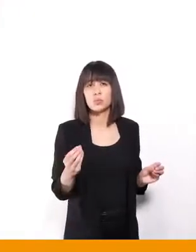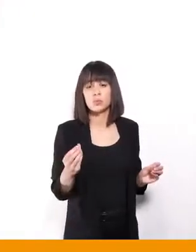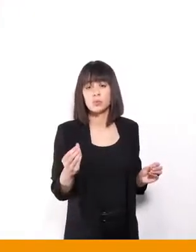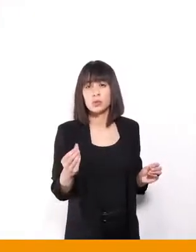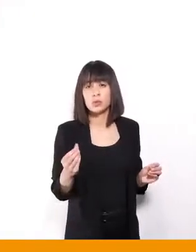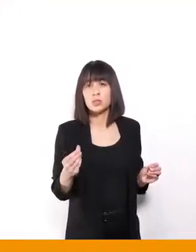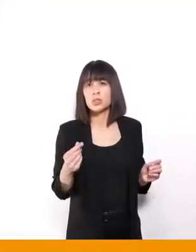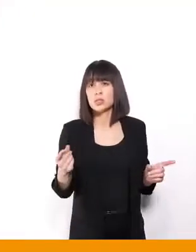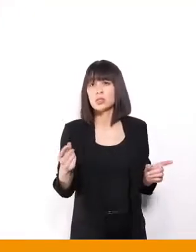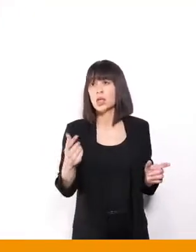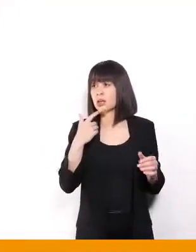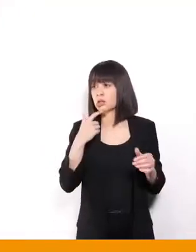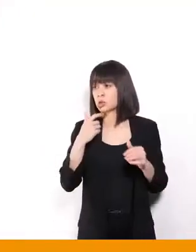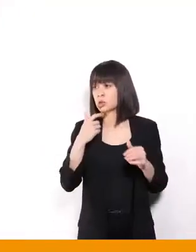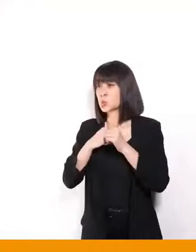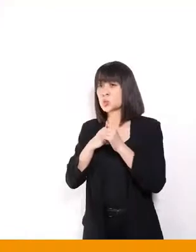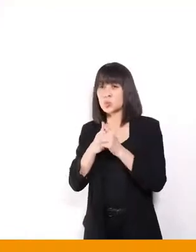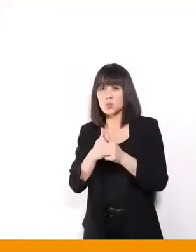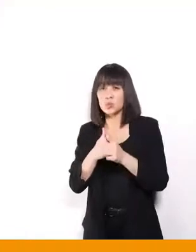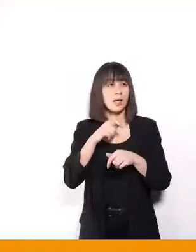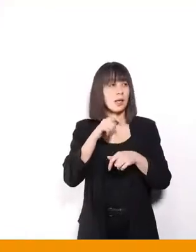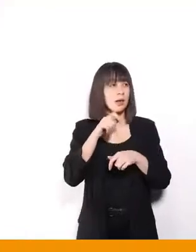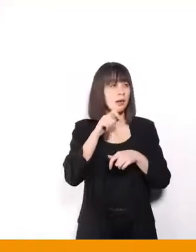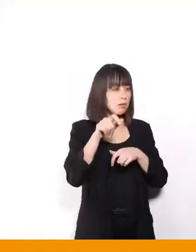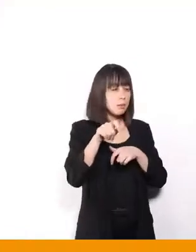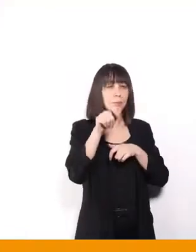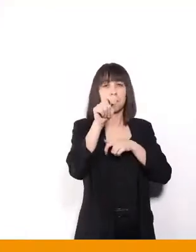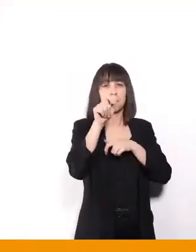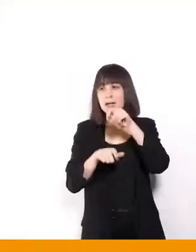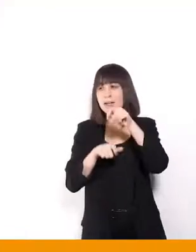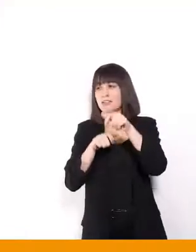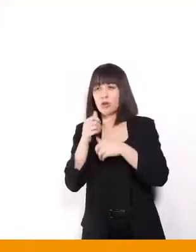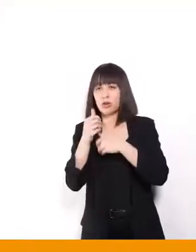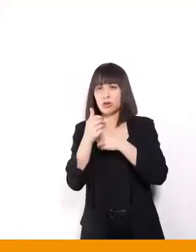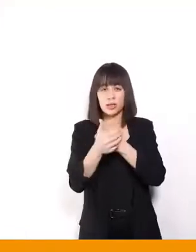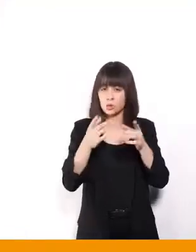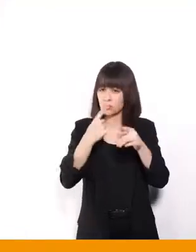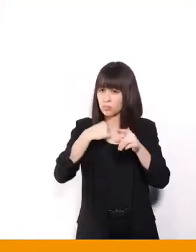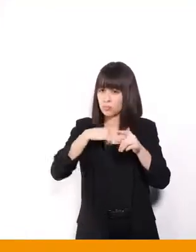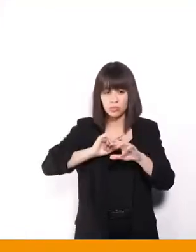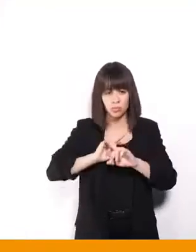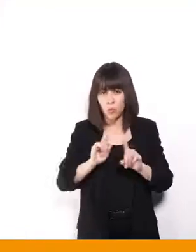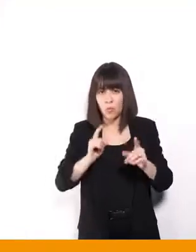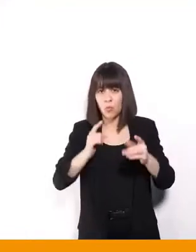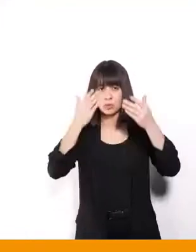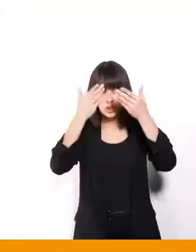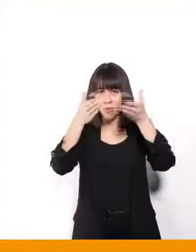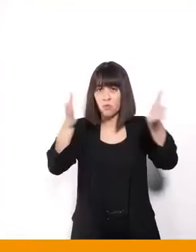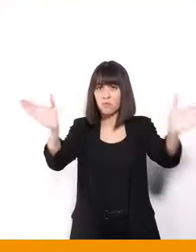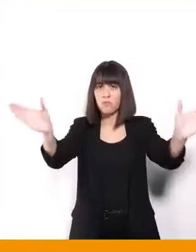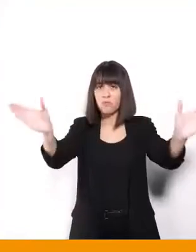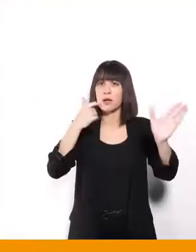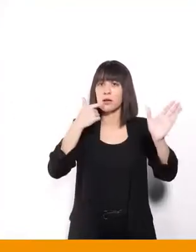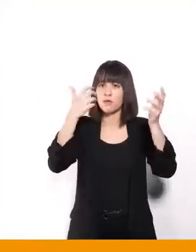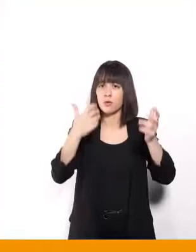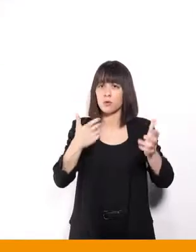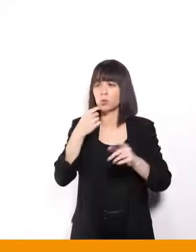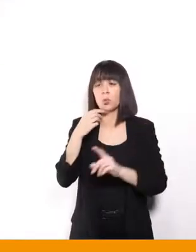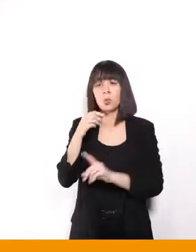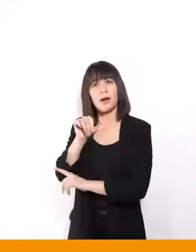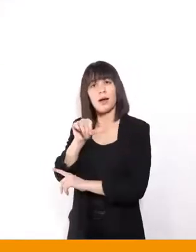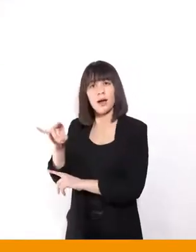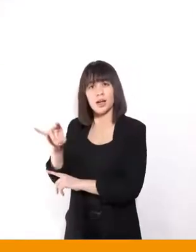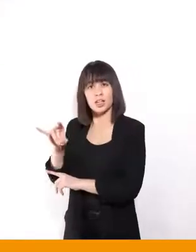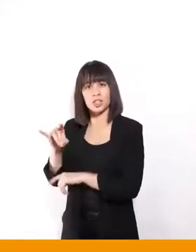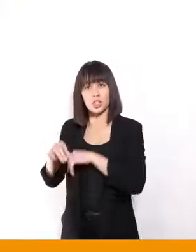clientéliste. On le porte de manière large. Donc, évidemment, c'est ça. Évidemment, c'est monter la hache au seuil